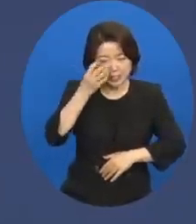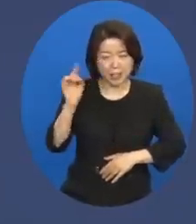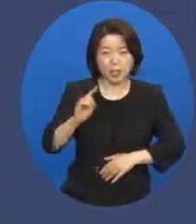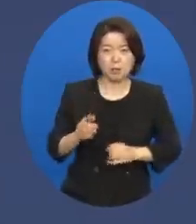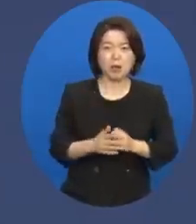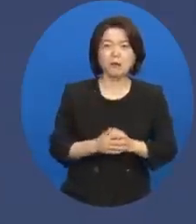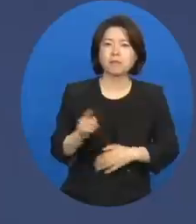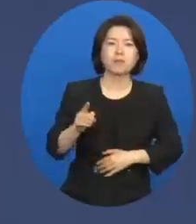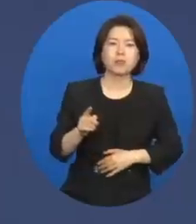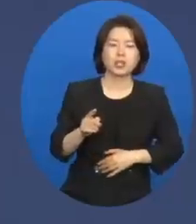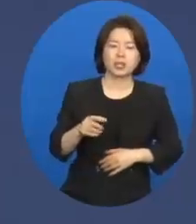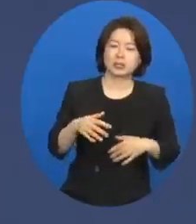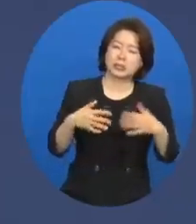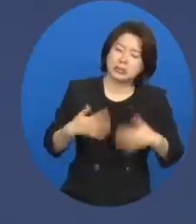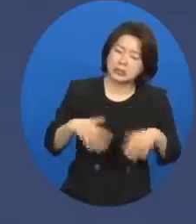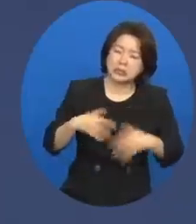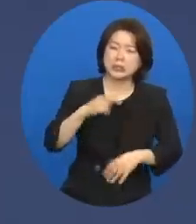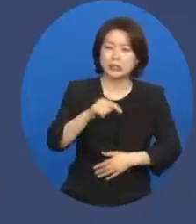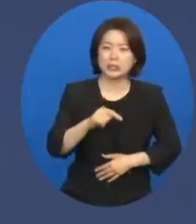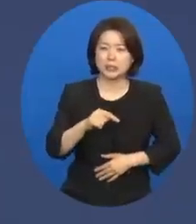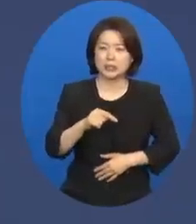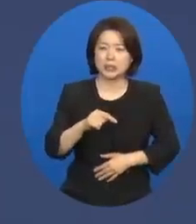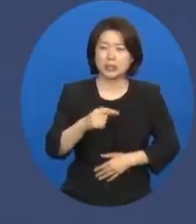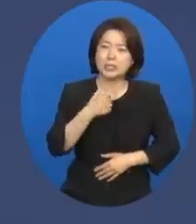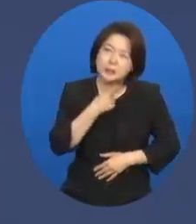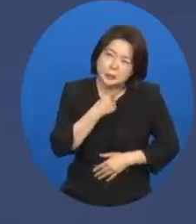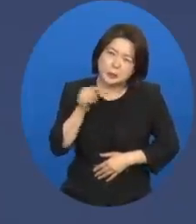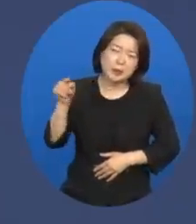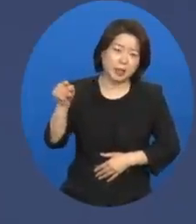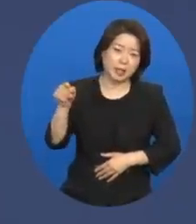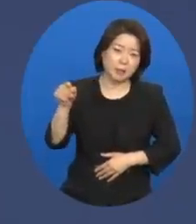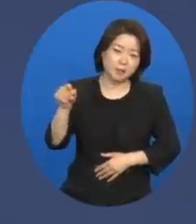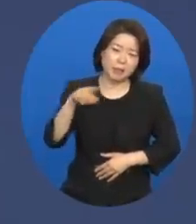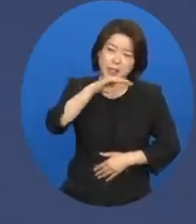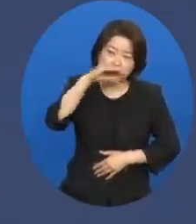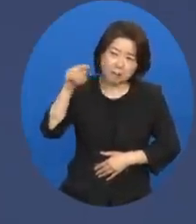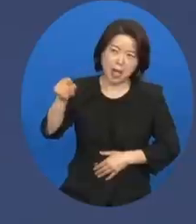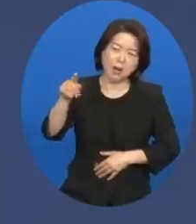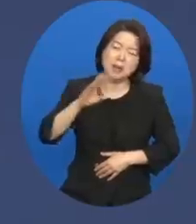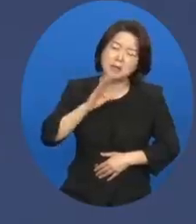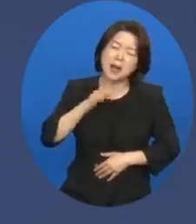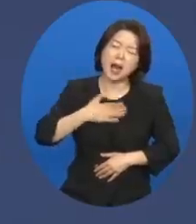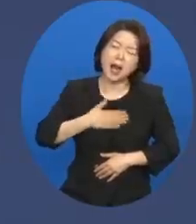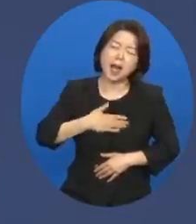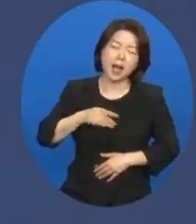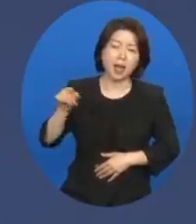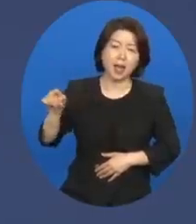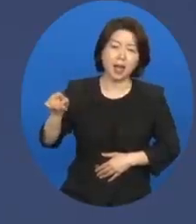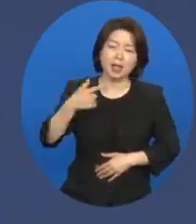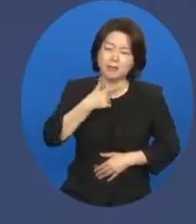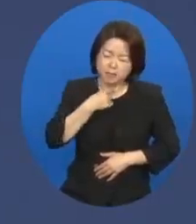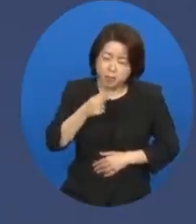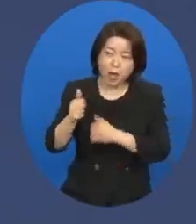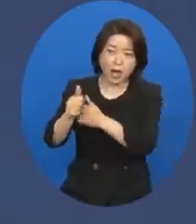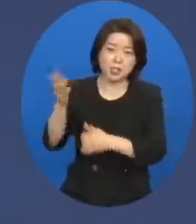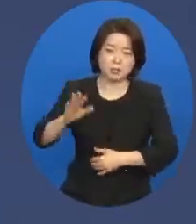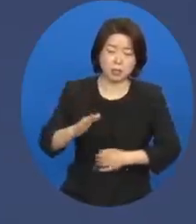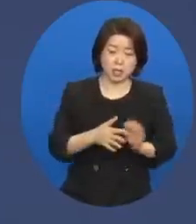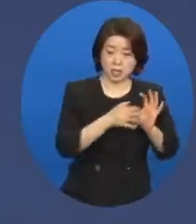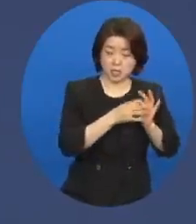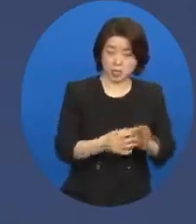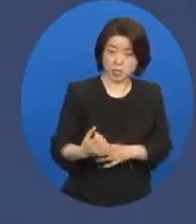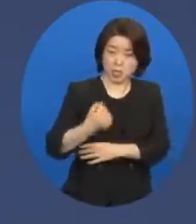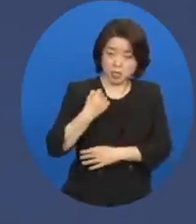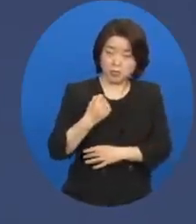희망, 그 힘없이 희망은 하지만 그게 옳다고 희망은 하면서도 끊임없는 에너지, 실제